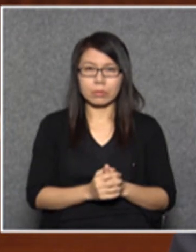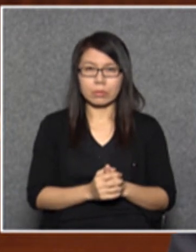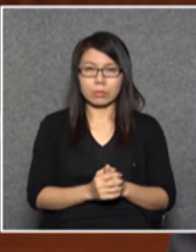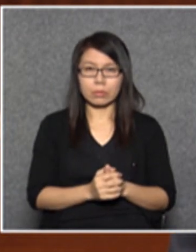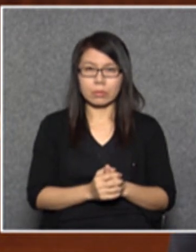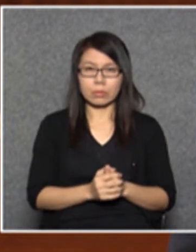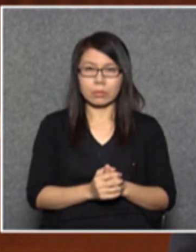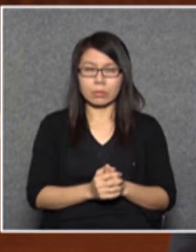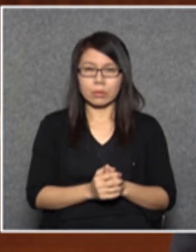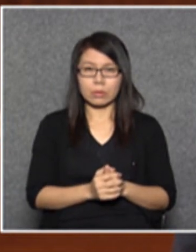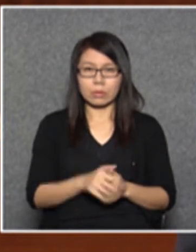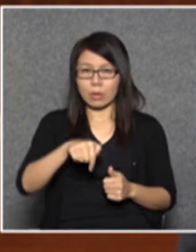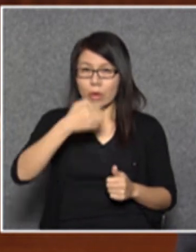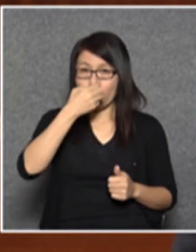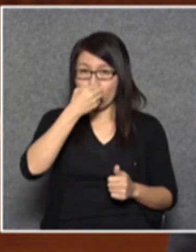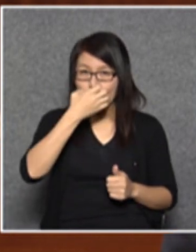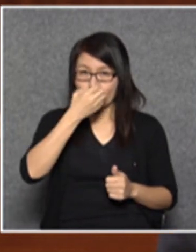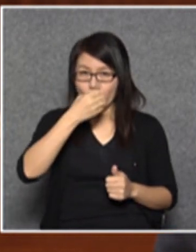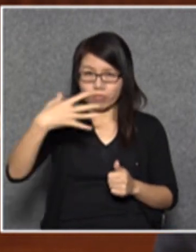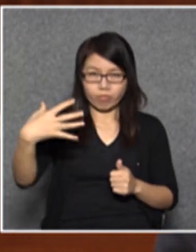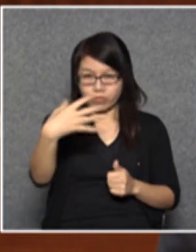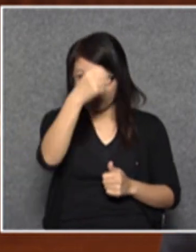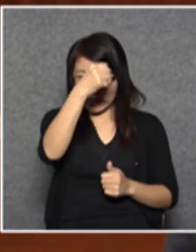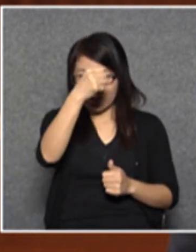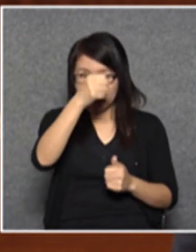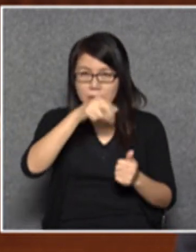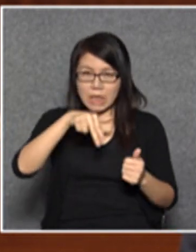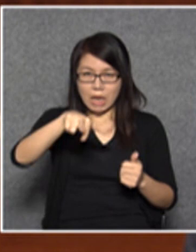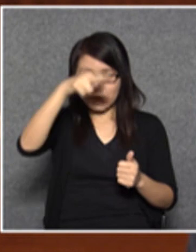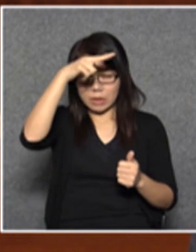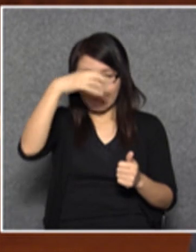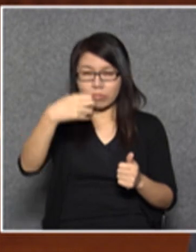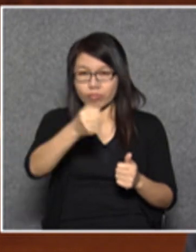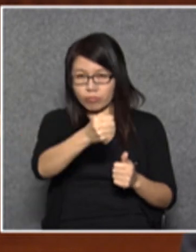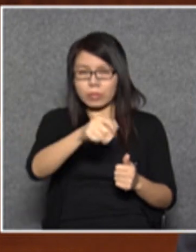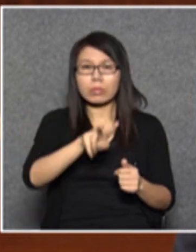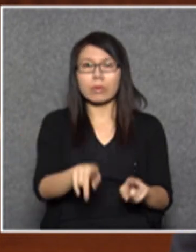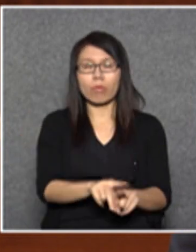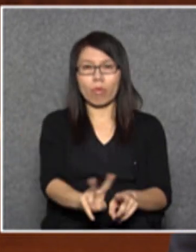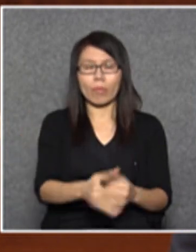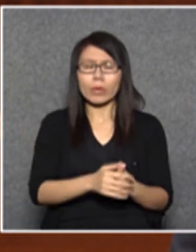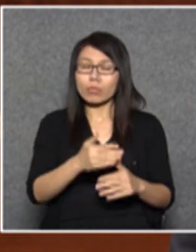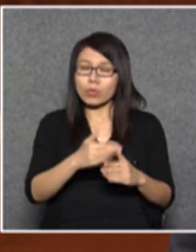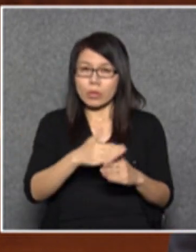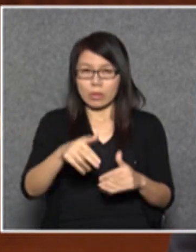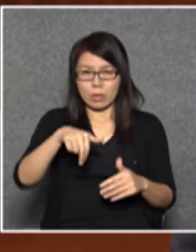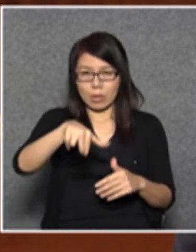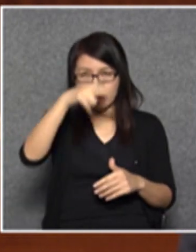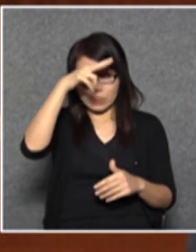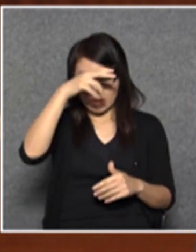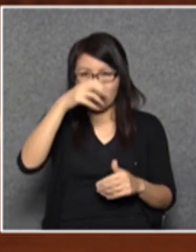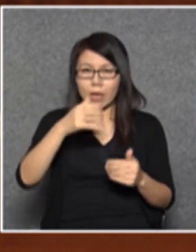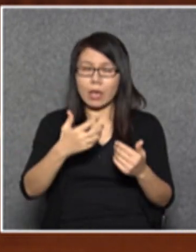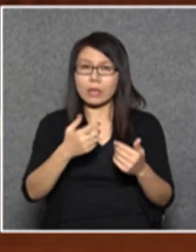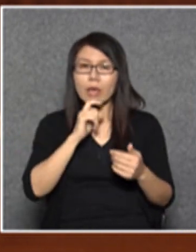是特區的首長，亦都是行政機關的首長，因此行政長官是行政機關